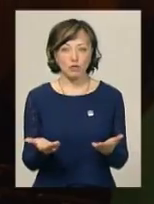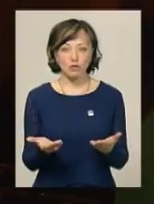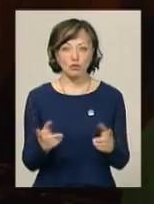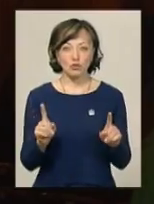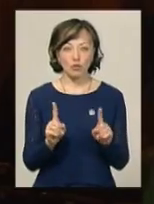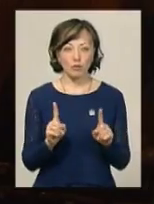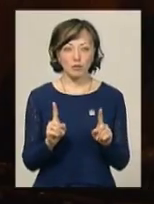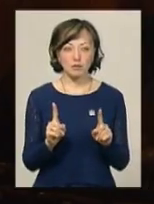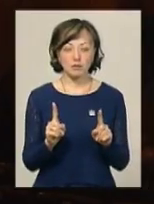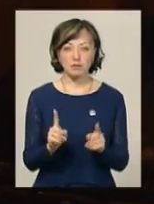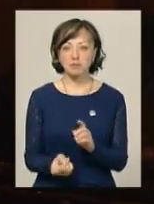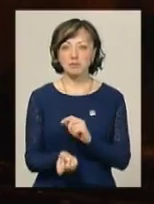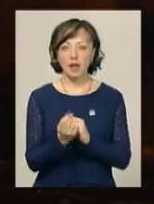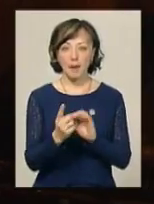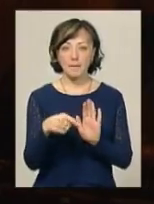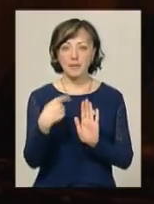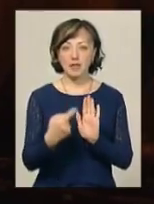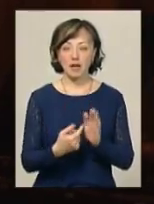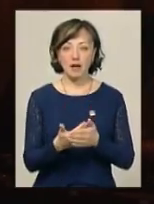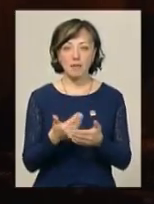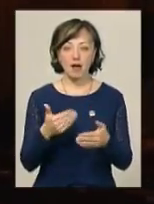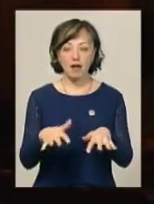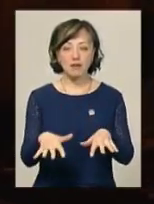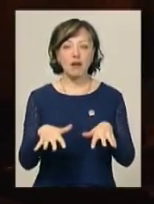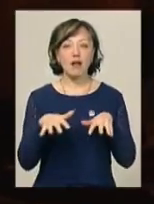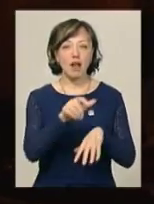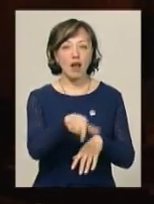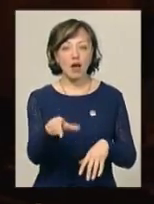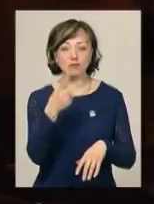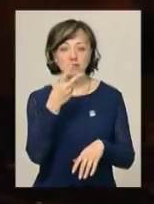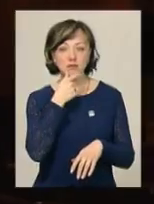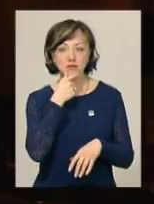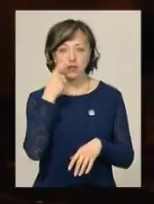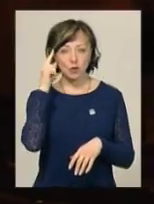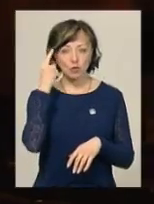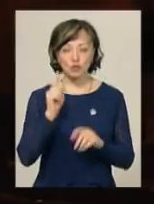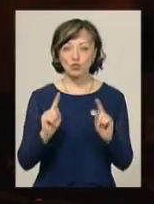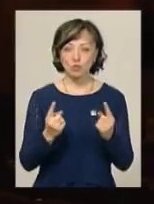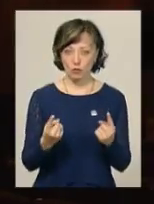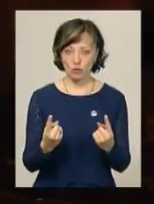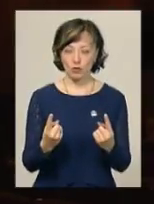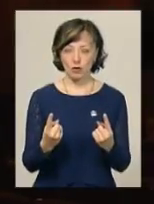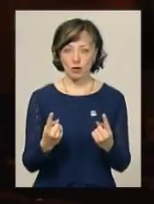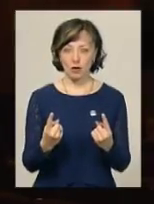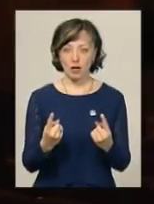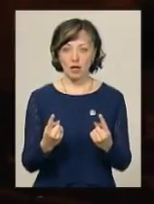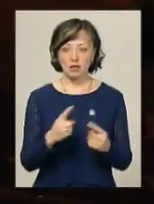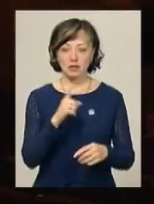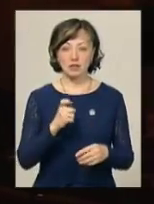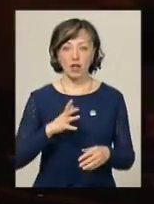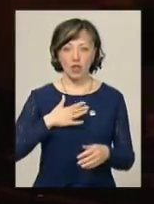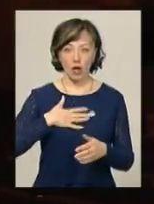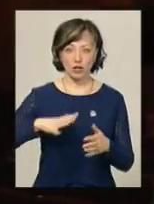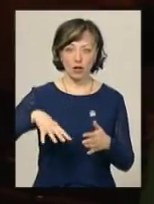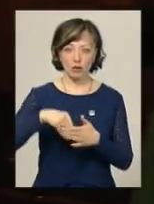щоб поставити питання перед глядачем, щоб глядач задумався, чому. Чому за наш